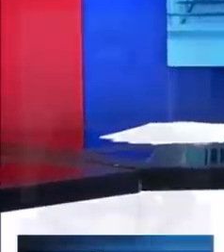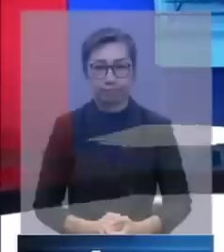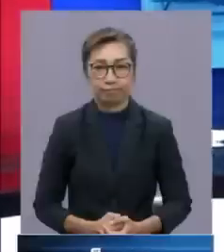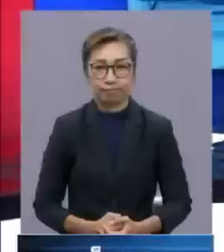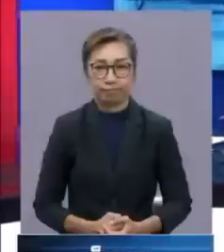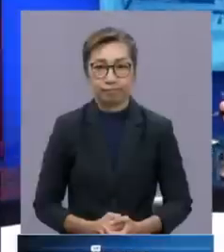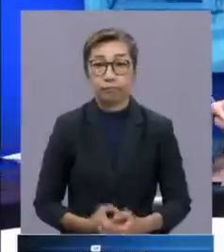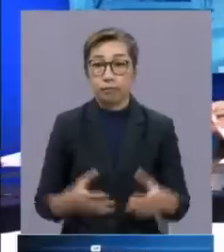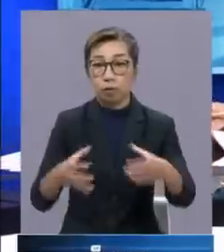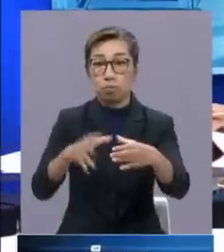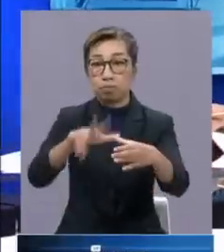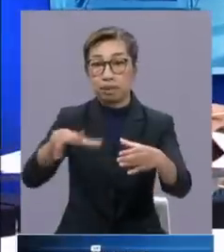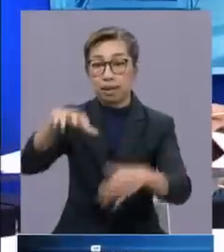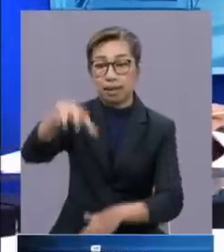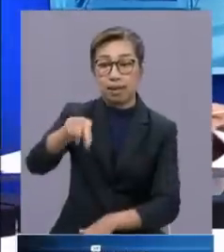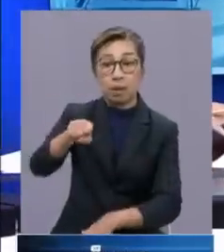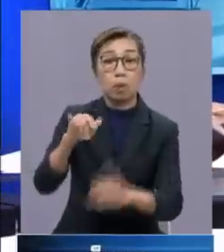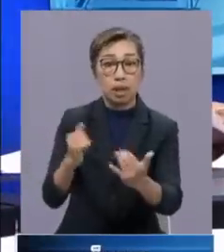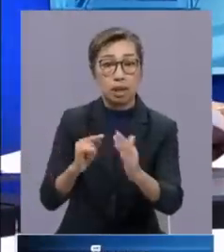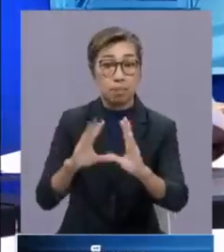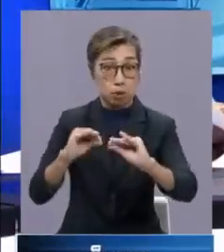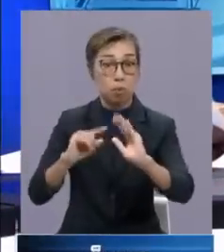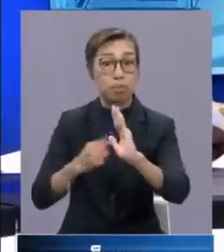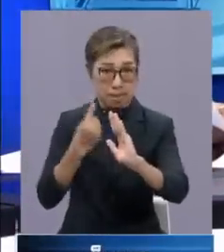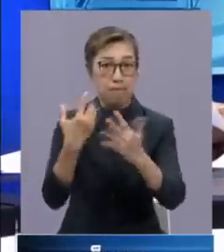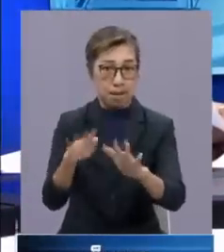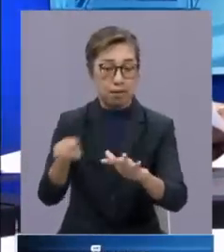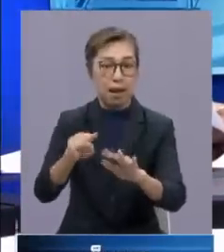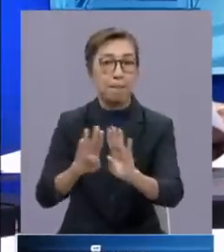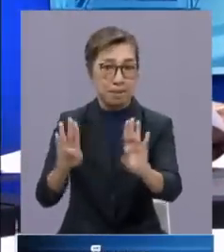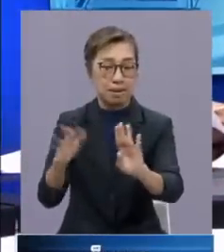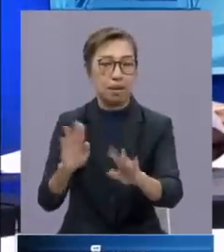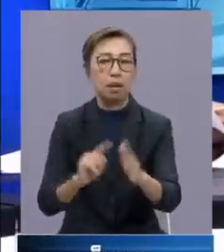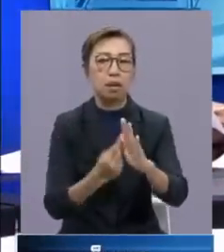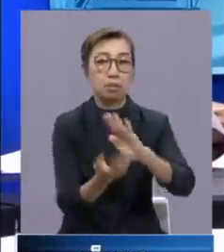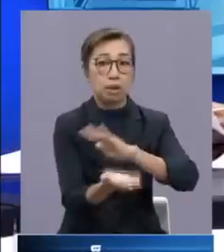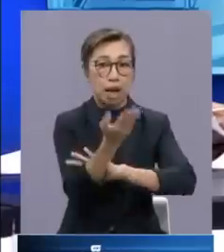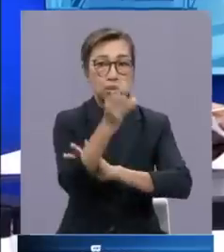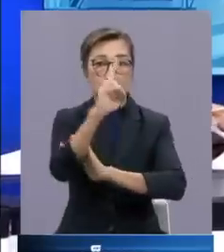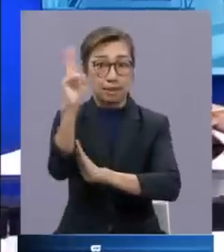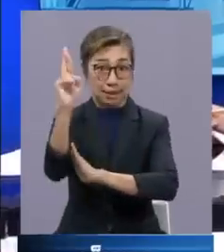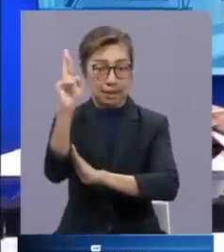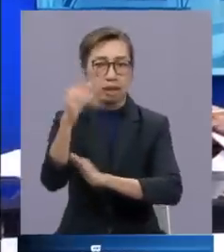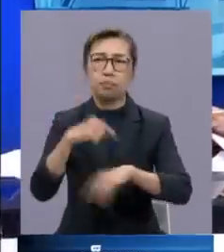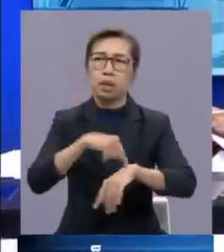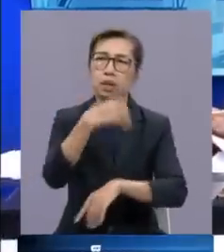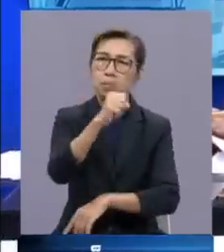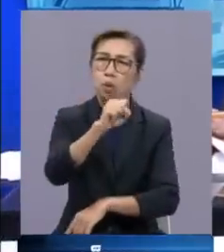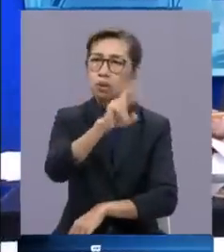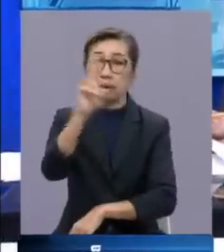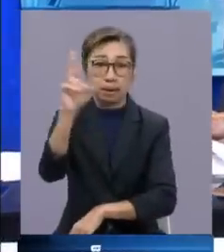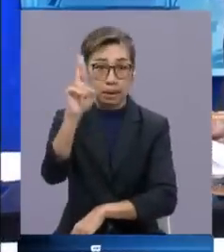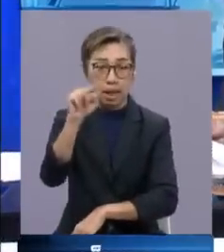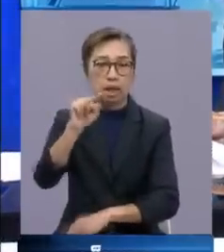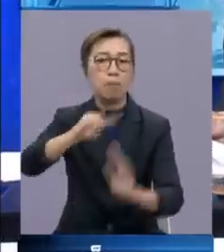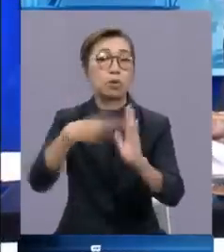ที่พรรคเพื่อไทยตอนนี้เขาเริ่มต้นการประชุมกันแล้วนะครับโดยช่วงเช้าจนถึงเที่ยงเนี่ยครับช่วงสาย10โมงถึงเที่ยงจะเป็น